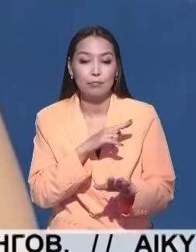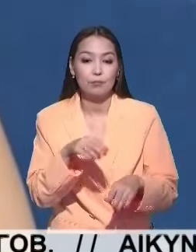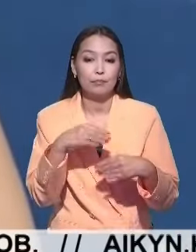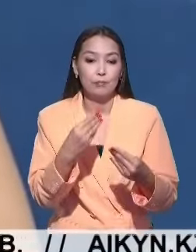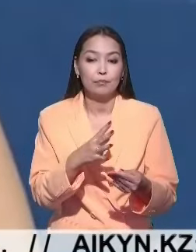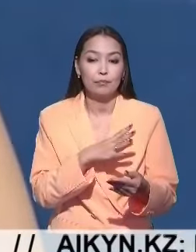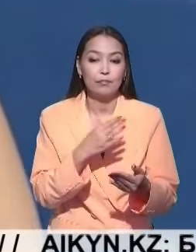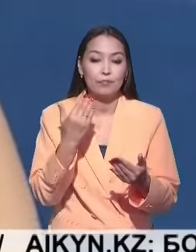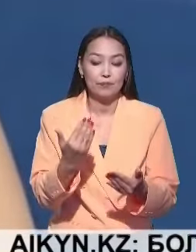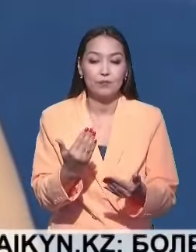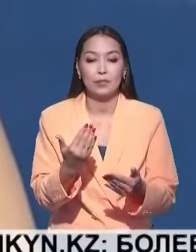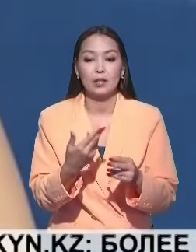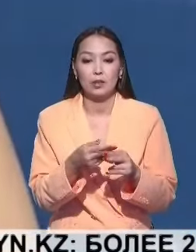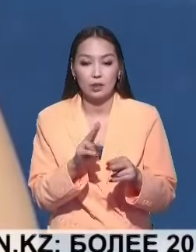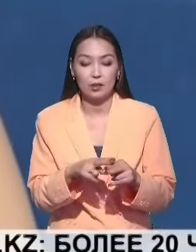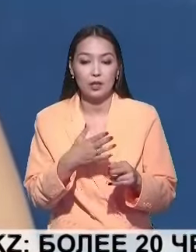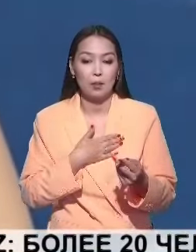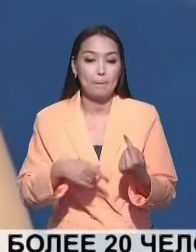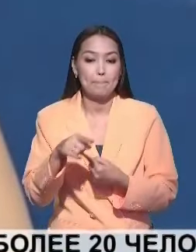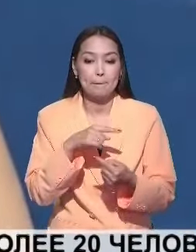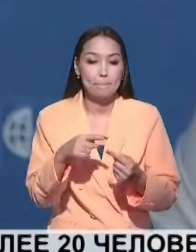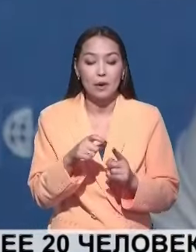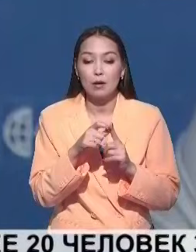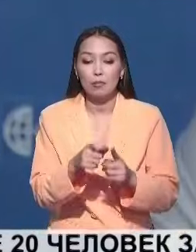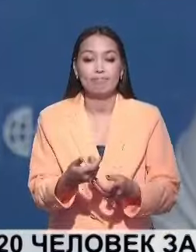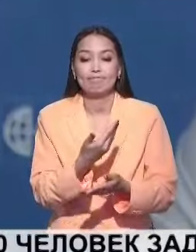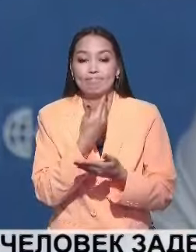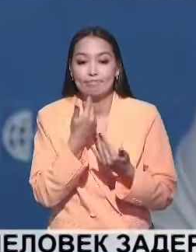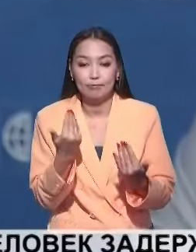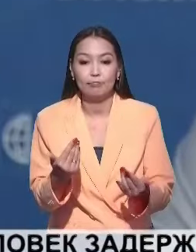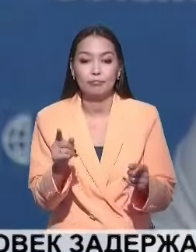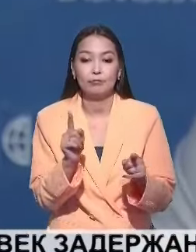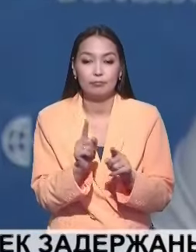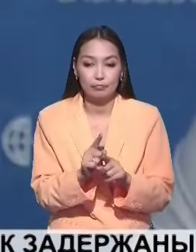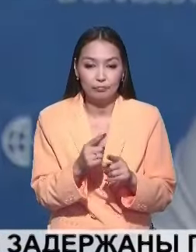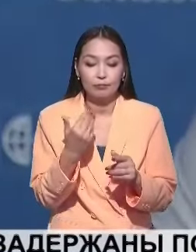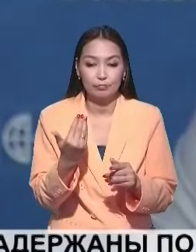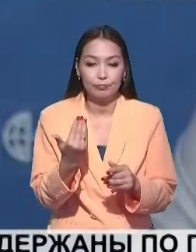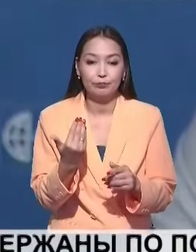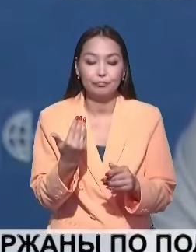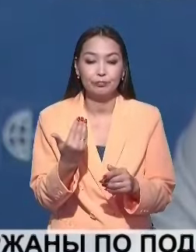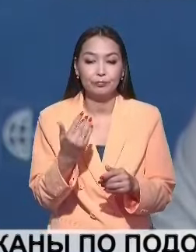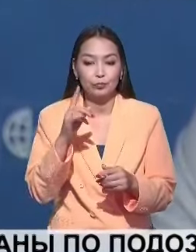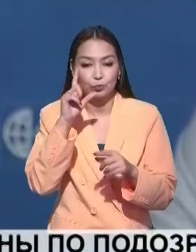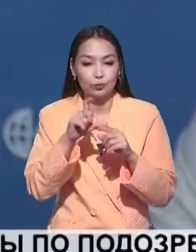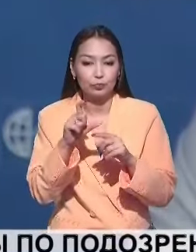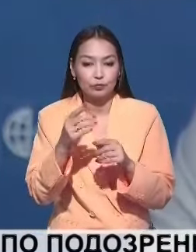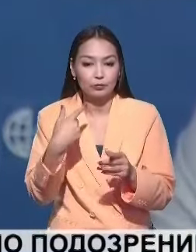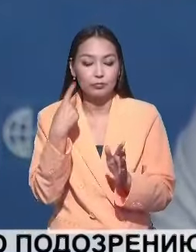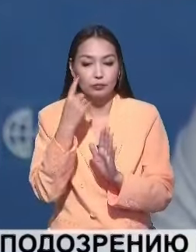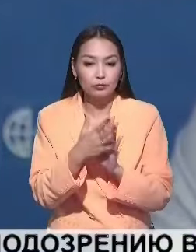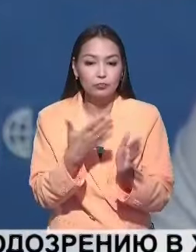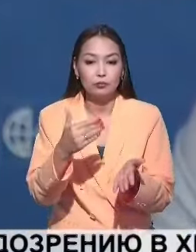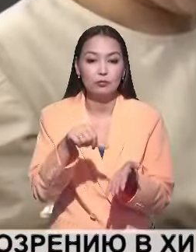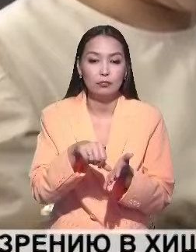предоставлены нашим предпринимателям, потом иностранцам. Мы столкнулись с таким нечестным тендером. То есть мы принимали участие в